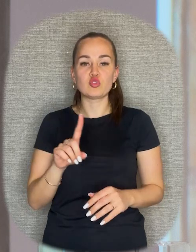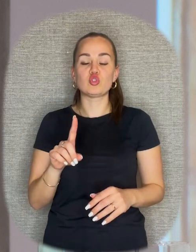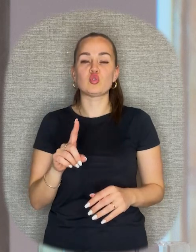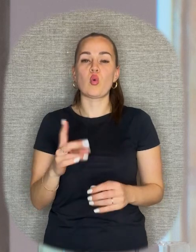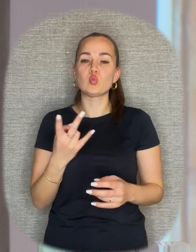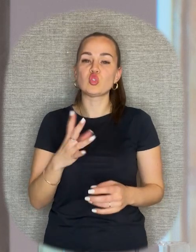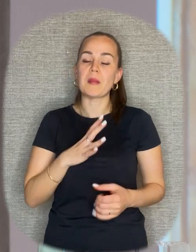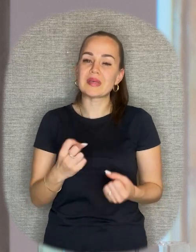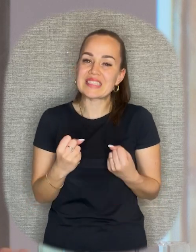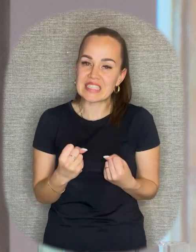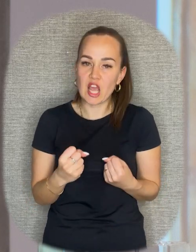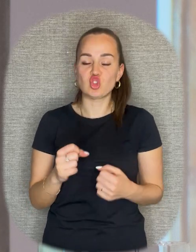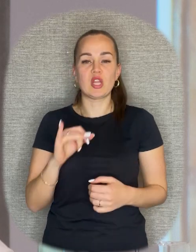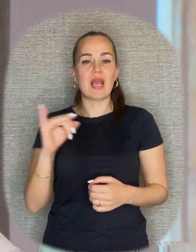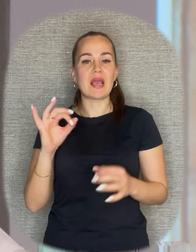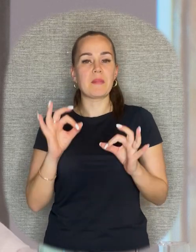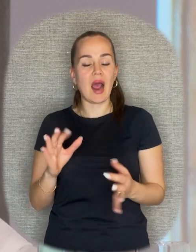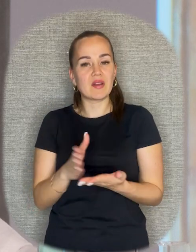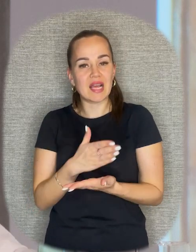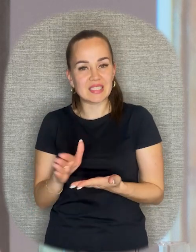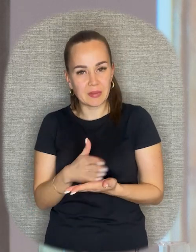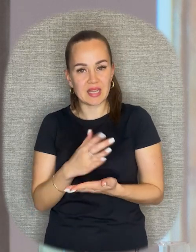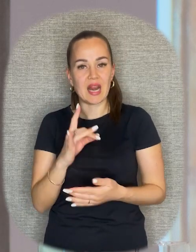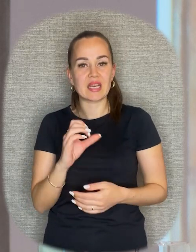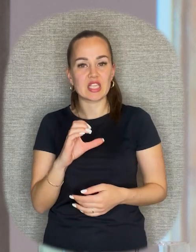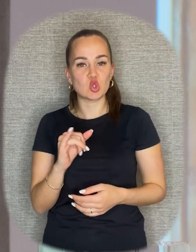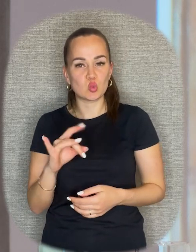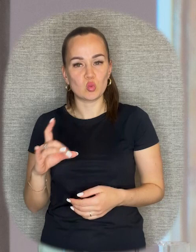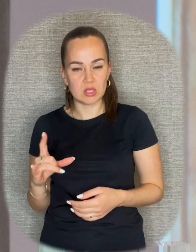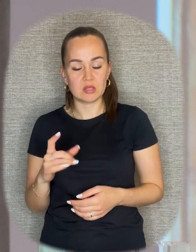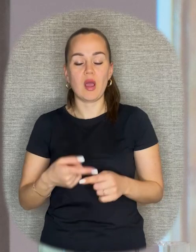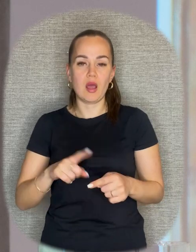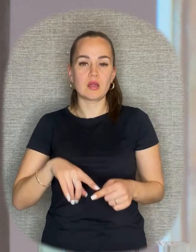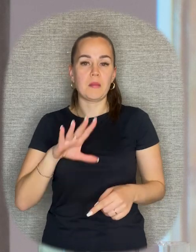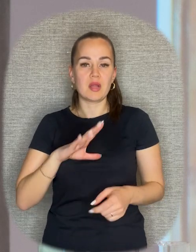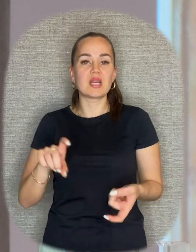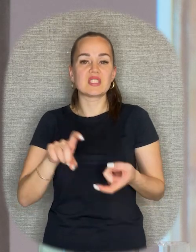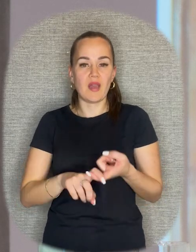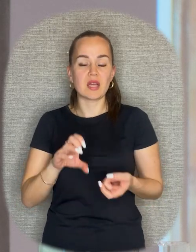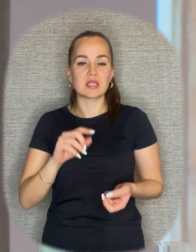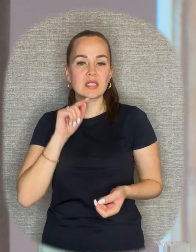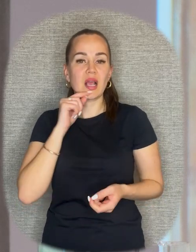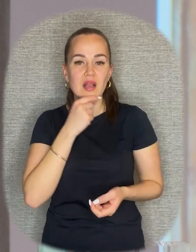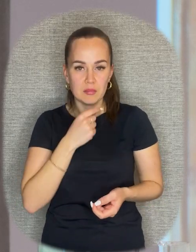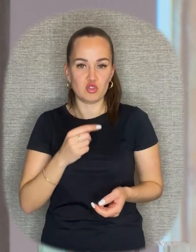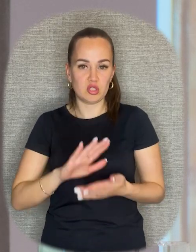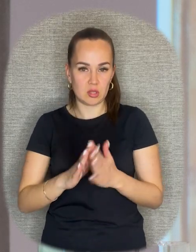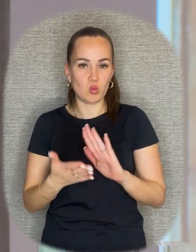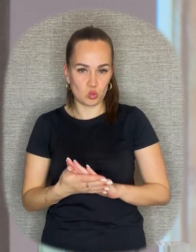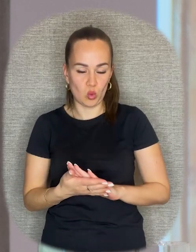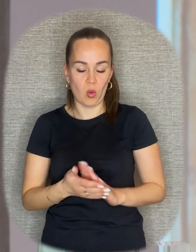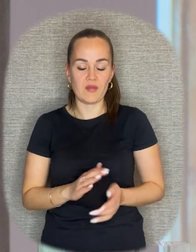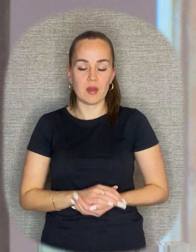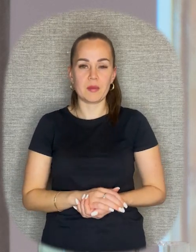призывы к сдержанности и правильно ни материальных ресурсов и художественных средств были безусловно связаны и с